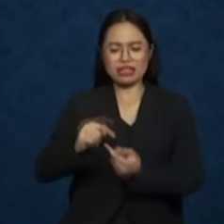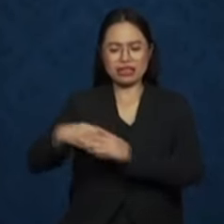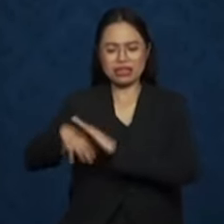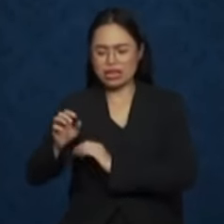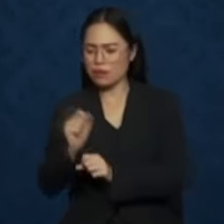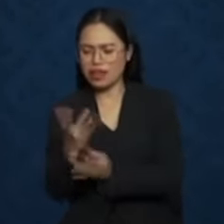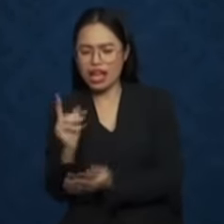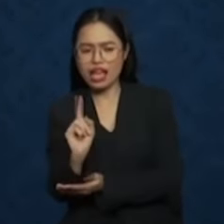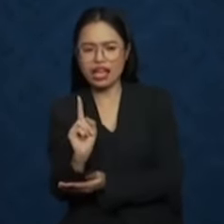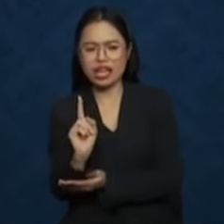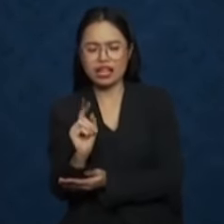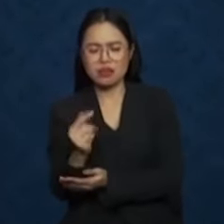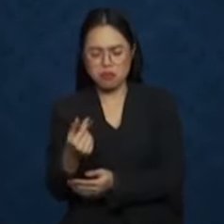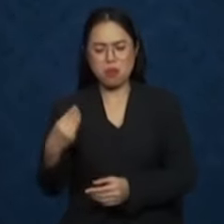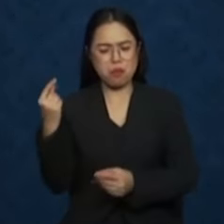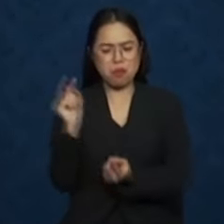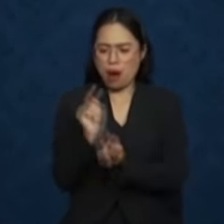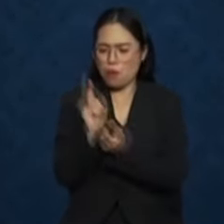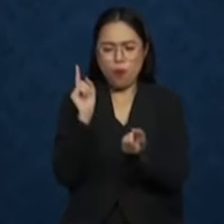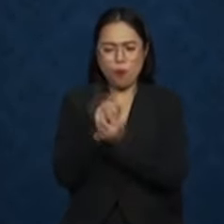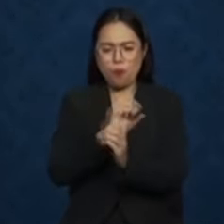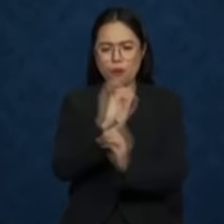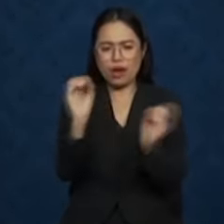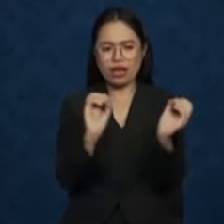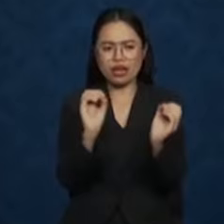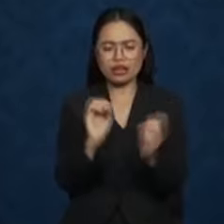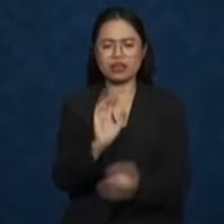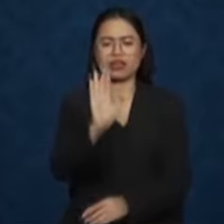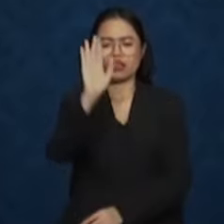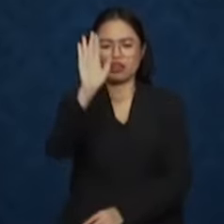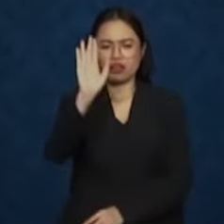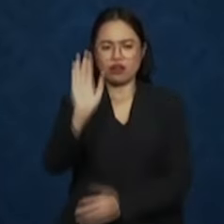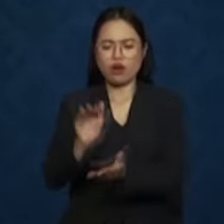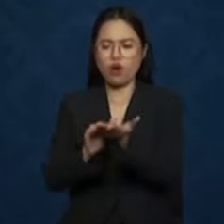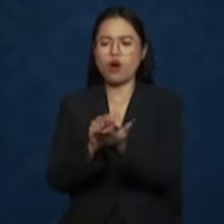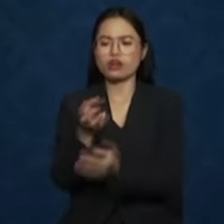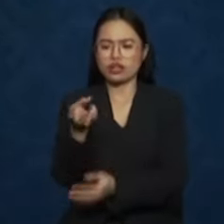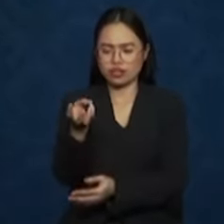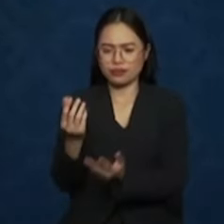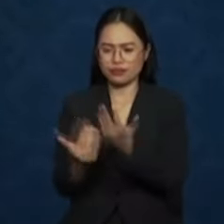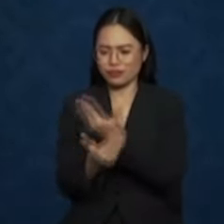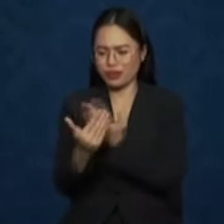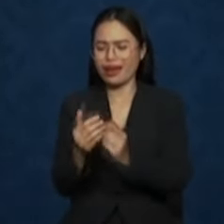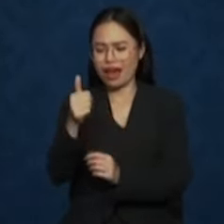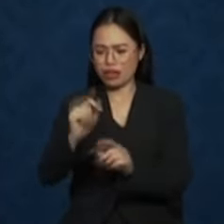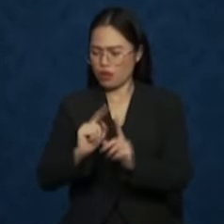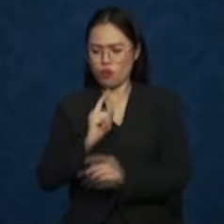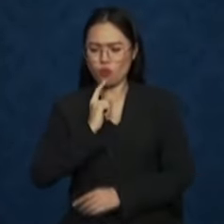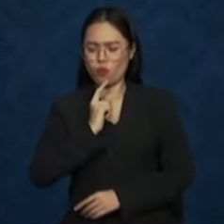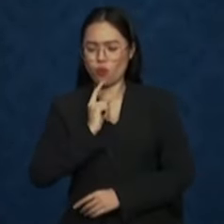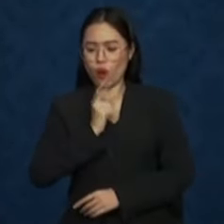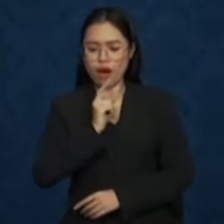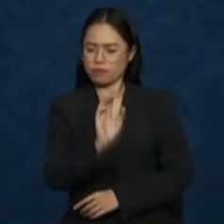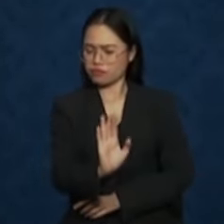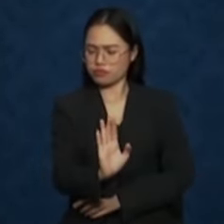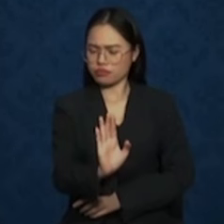าจะเยอะที่สุดนะครับไม่เคยเห็นเลยดังนั้นเนี่ย ท่านชุติพงศ์ครับอันนี้ปล่อยให้หาลือได้นะครับแต่ถ้าเป็นการพาดพิงในทางเสียหายเ